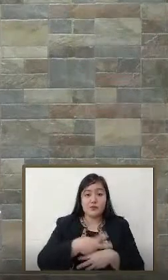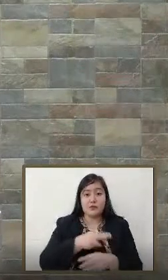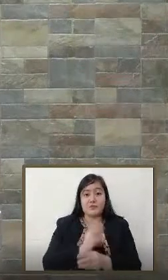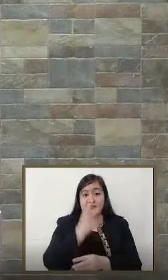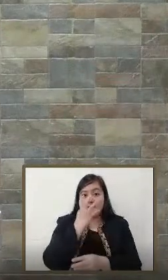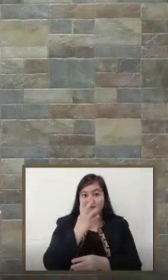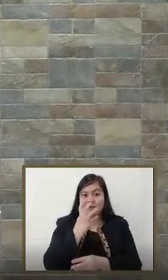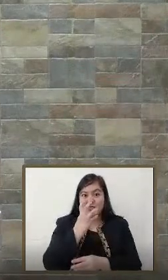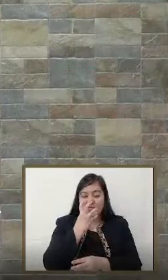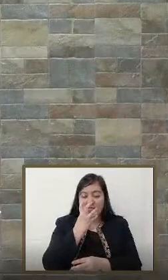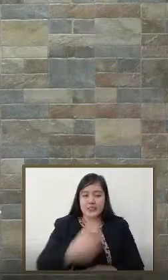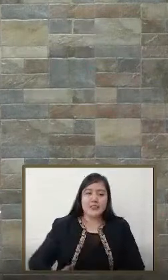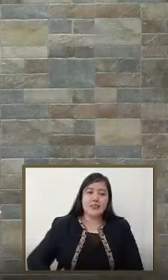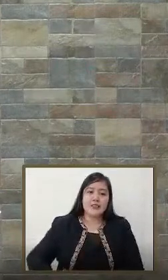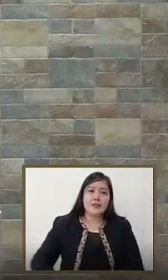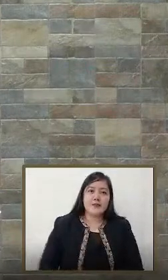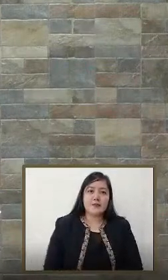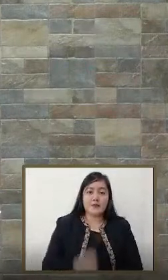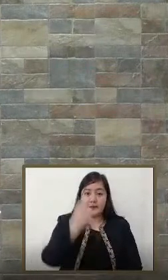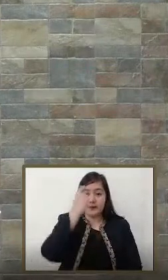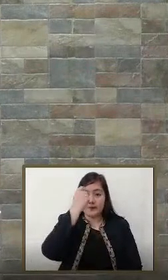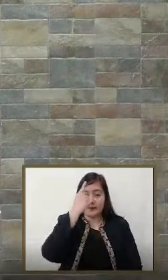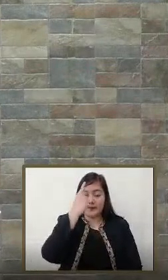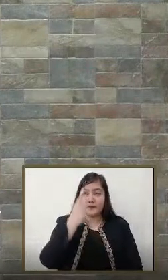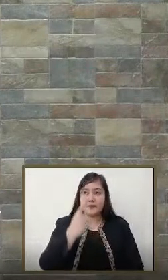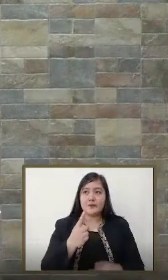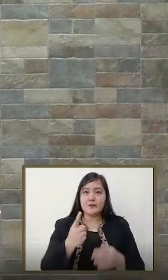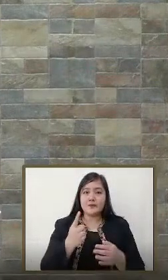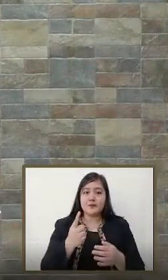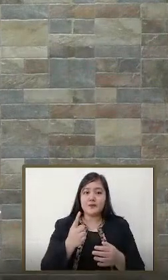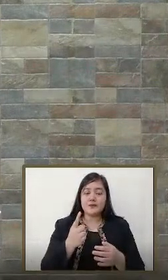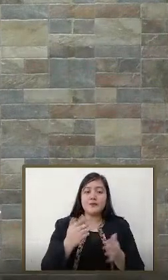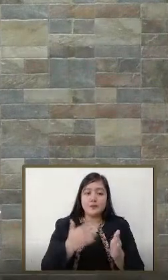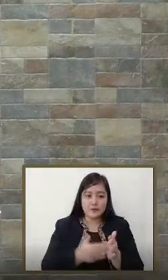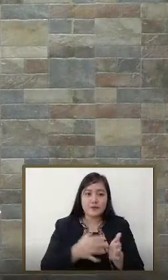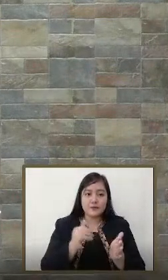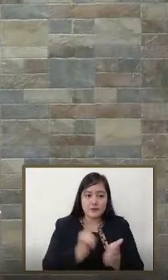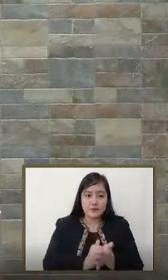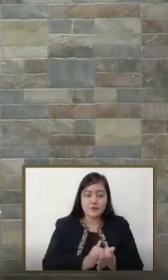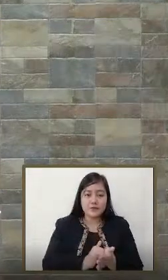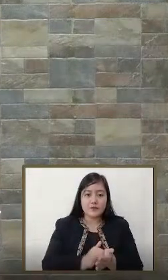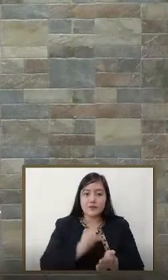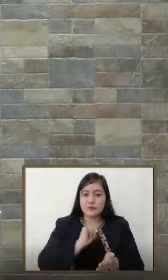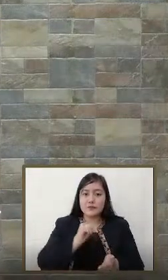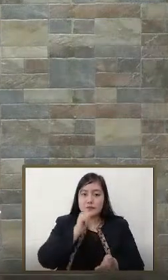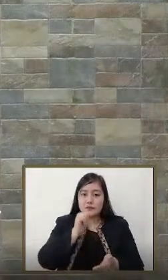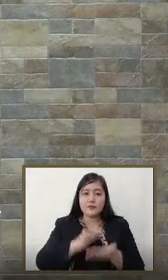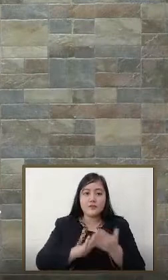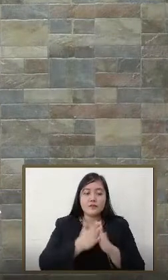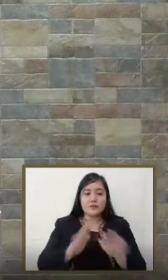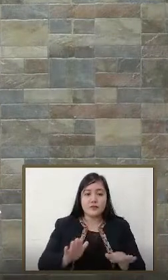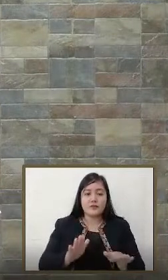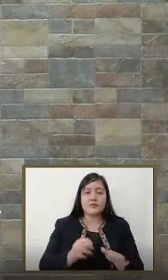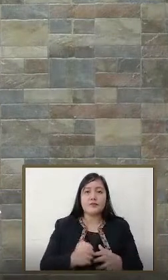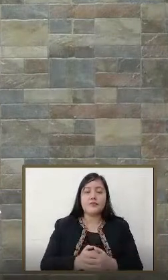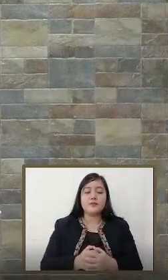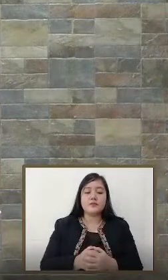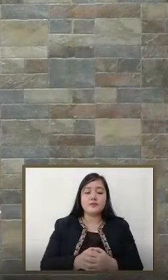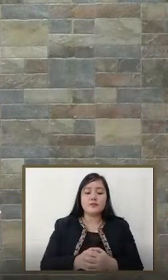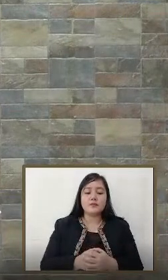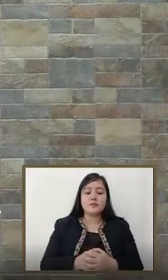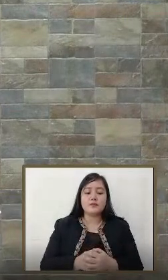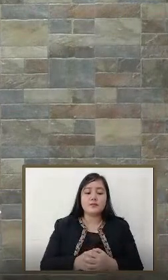I hope you understand what I'm saying. You see, that's not peaceable. Tandaan nyo mo yung kapatid. And listen now, I don't want any one of us